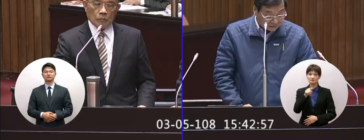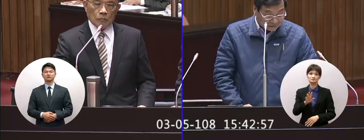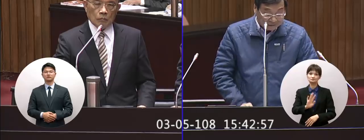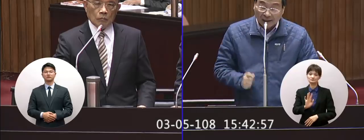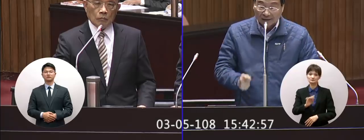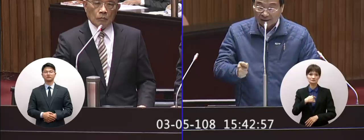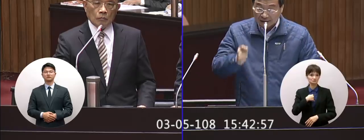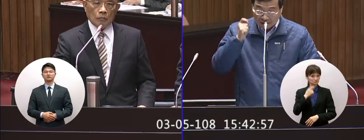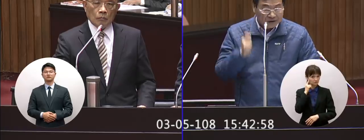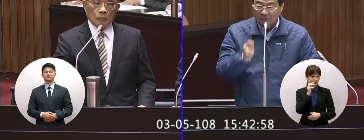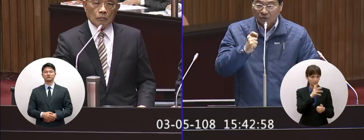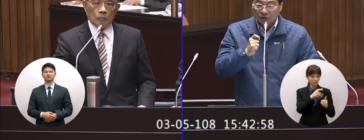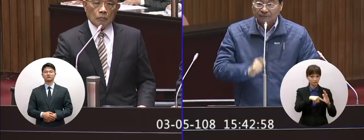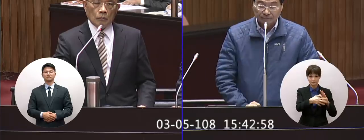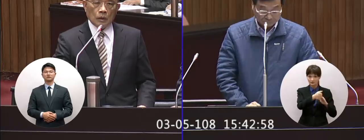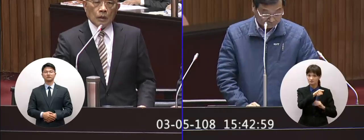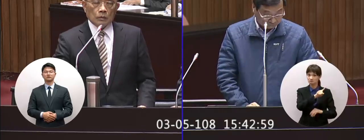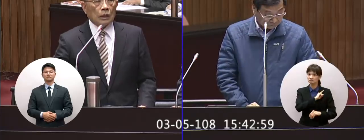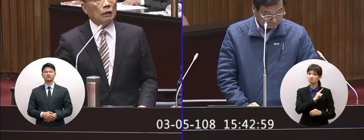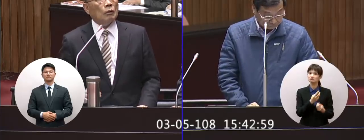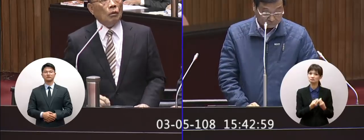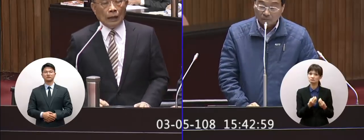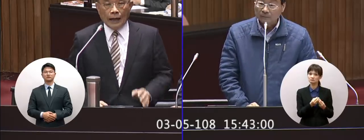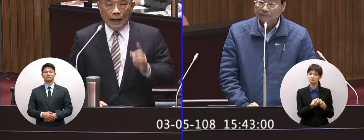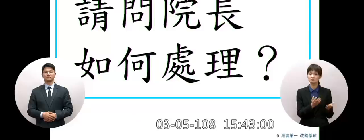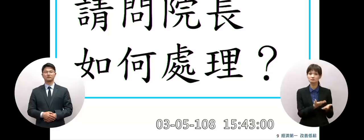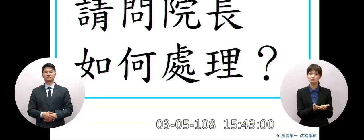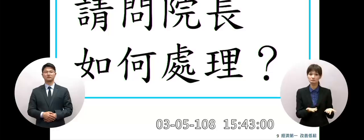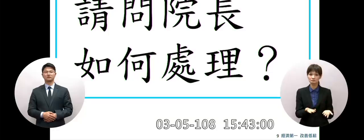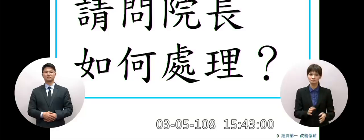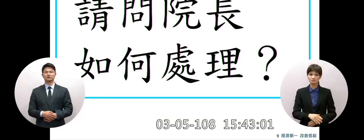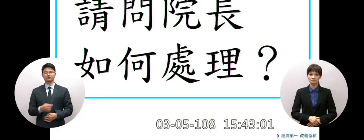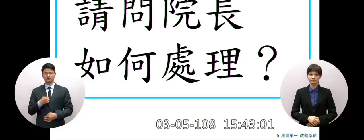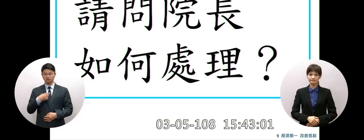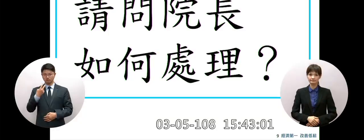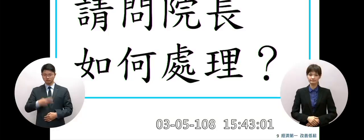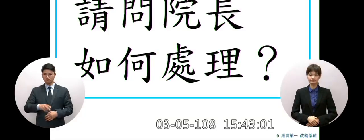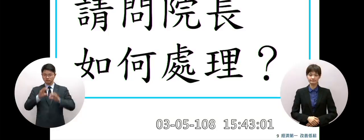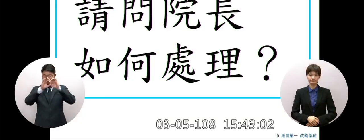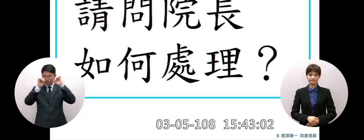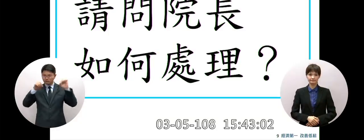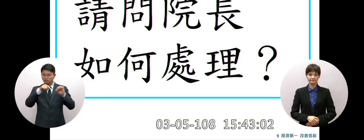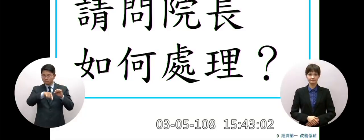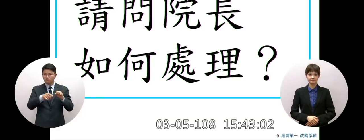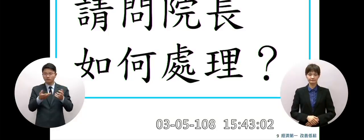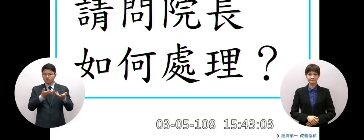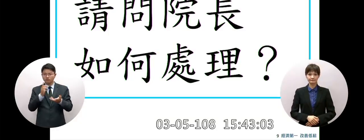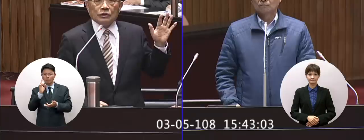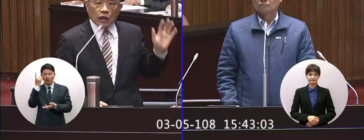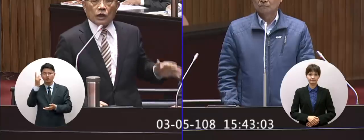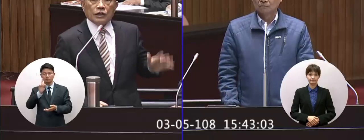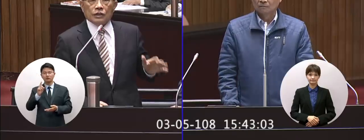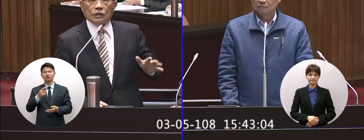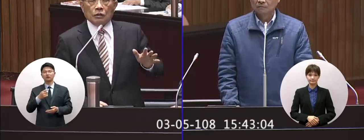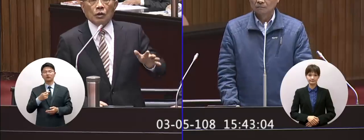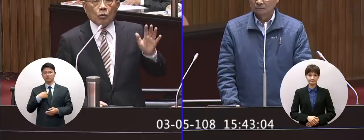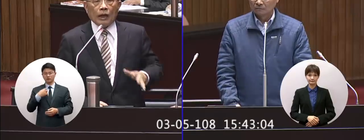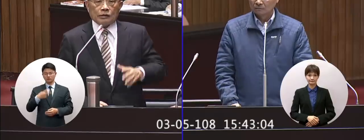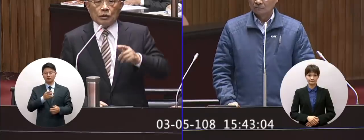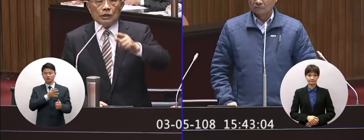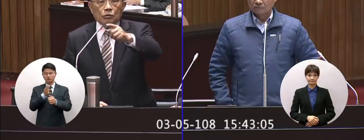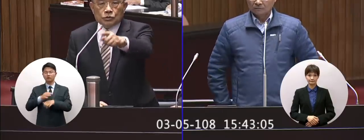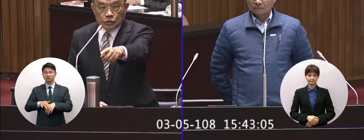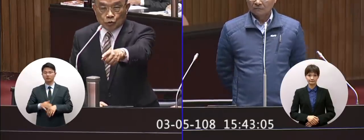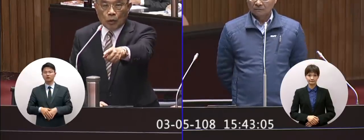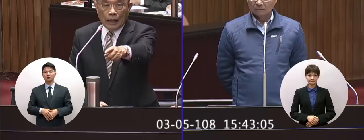教院长，这个事情你怎么处理？ 这个我来了解是怎么样子一个状况。那他不是特定任